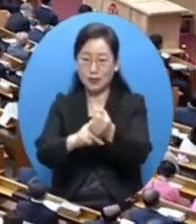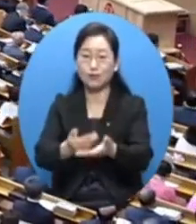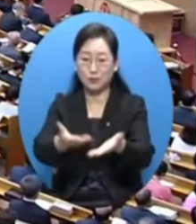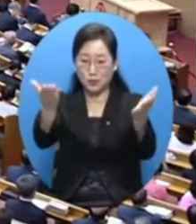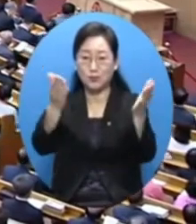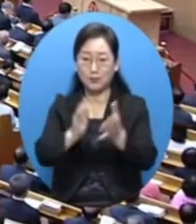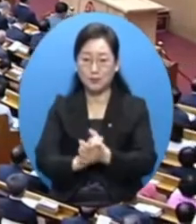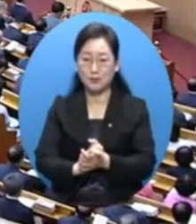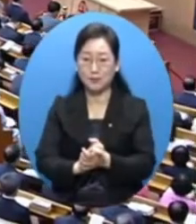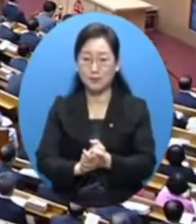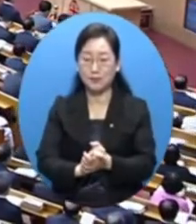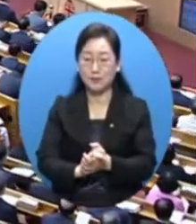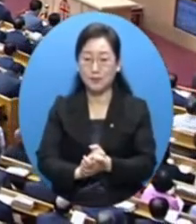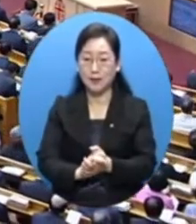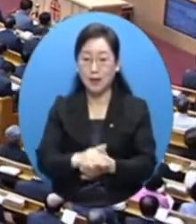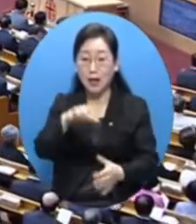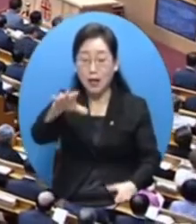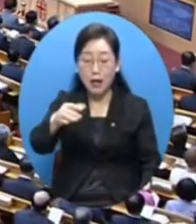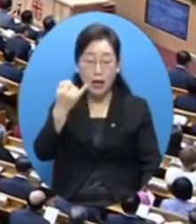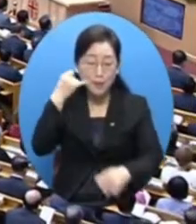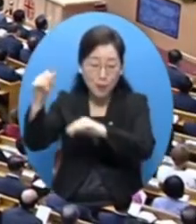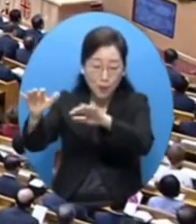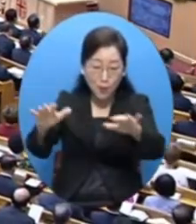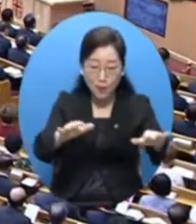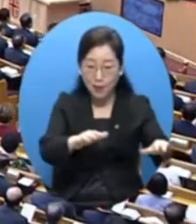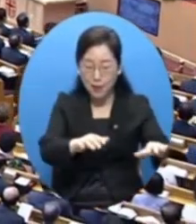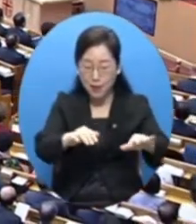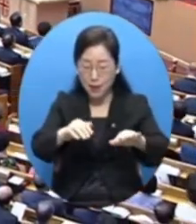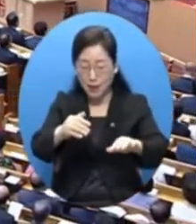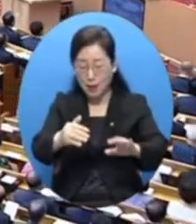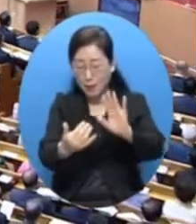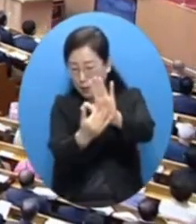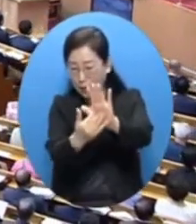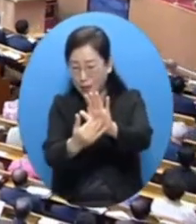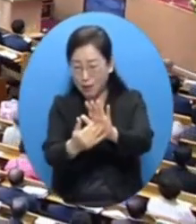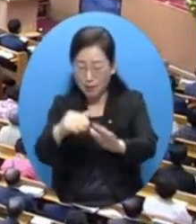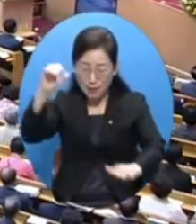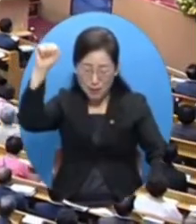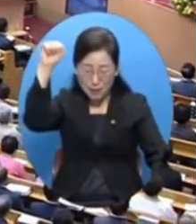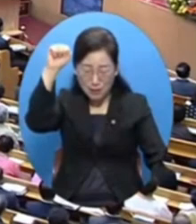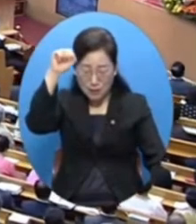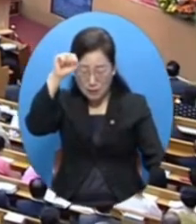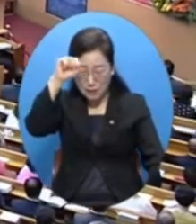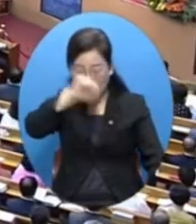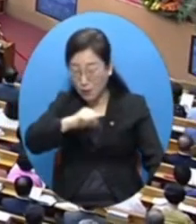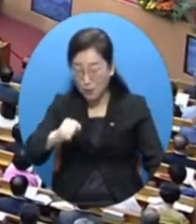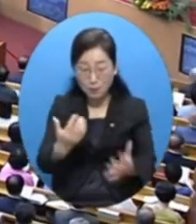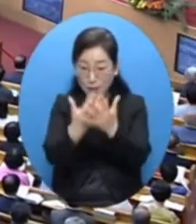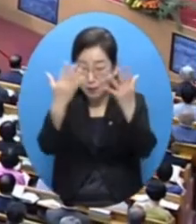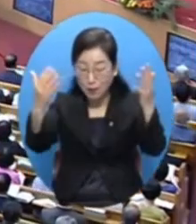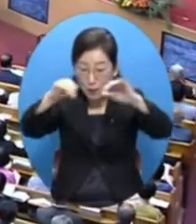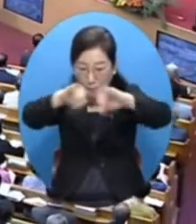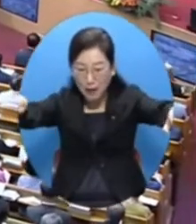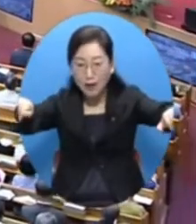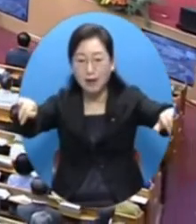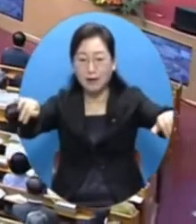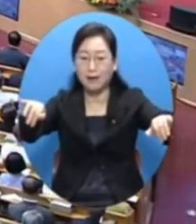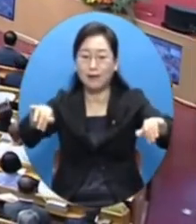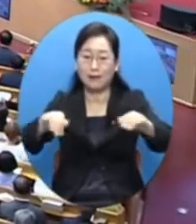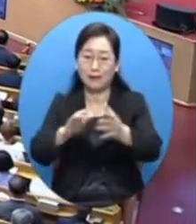주셨습니다. 앞에 홍해가 가로막혔을 때 그 캄캄한 밤에 새벽이 밝아오자 하나님이 그 홍해를 가르신